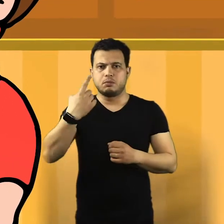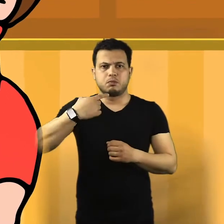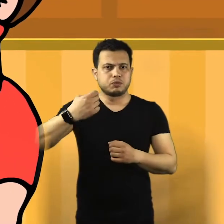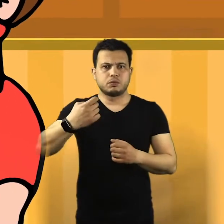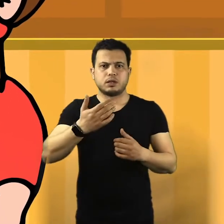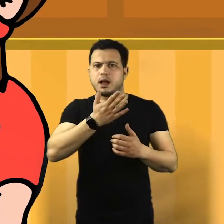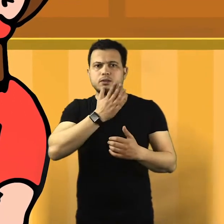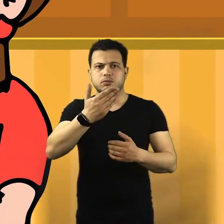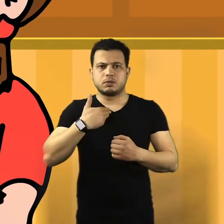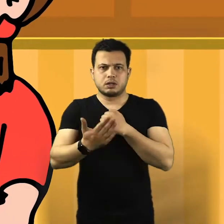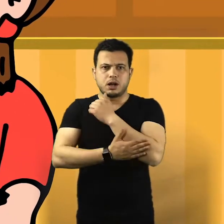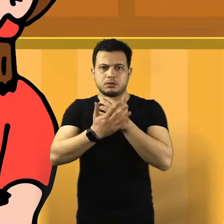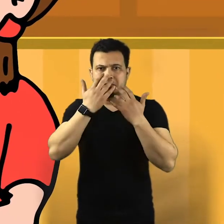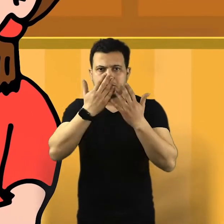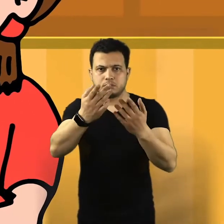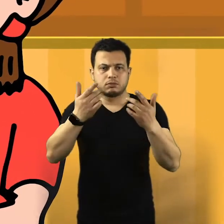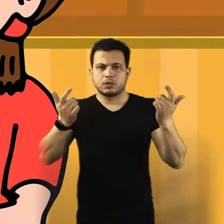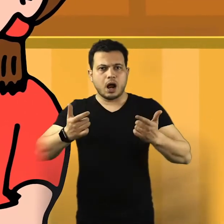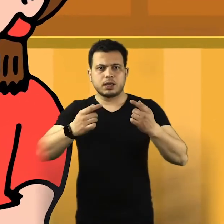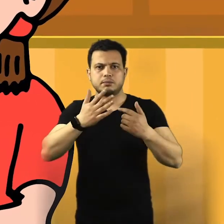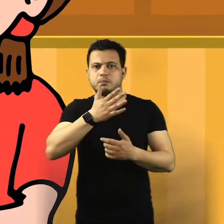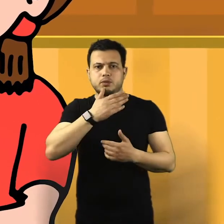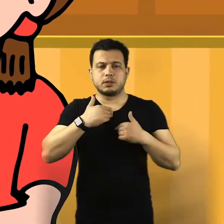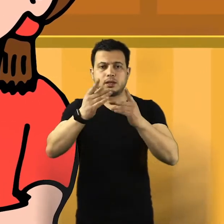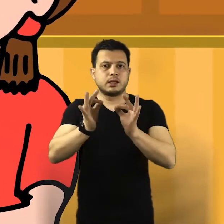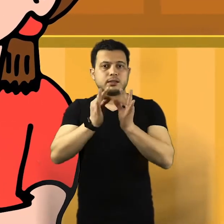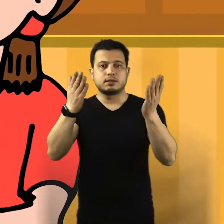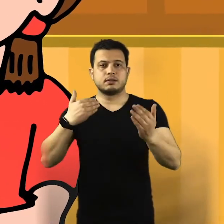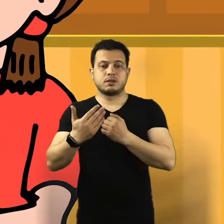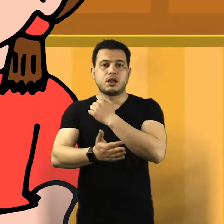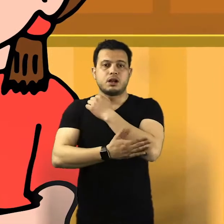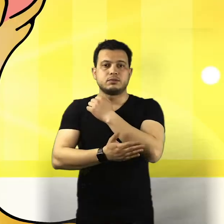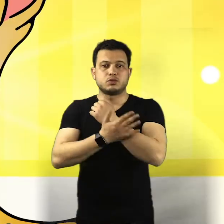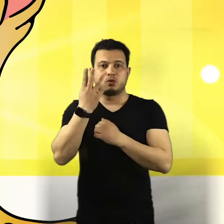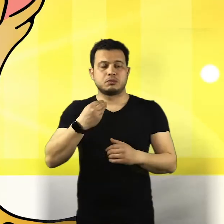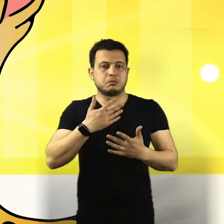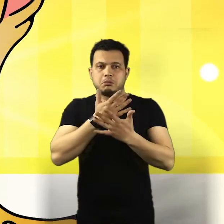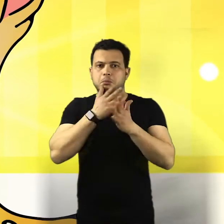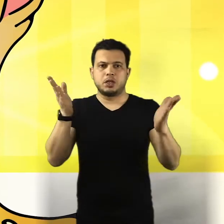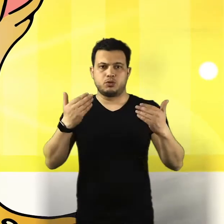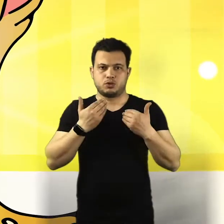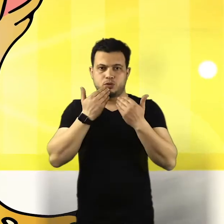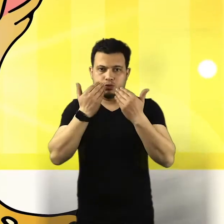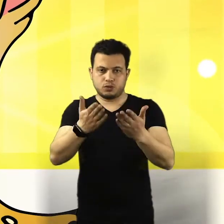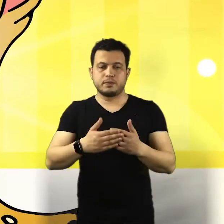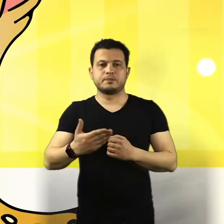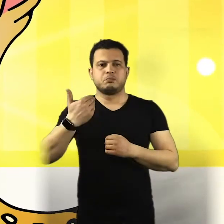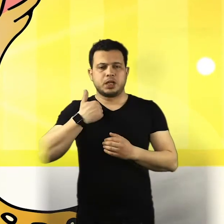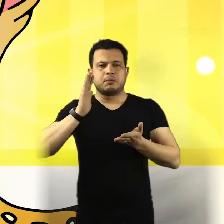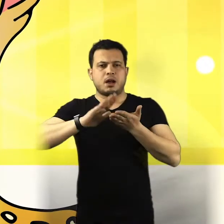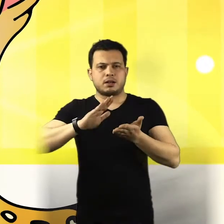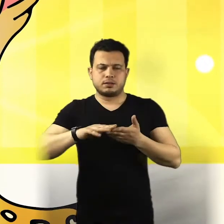çıkardın? Hem, hem biz sana nasıl yardım edelim ki? Birçok dostum bana sizden